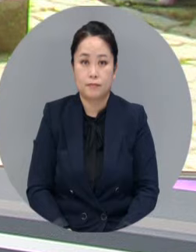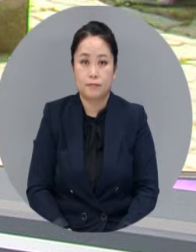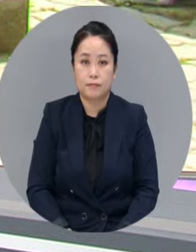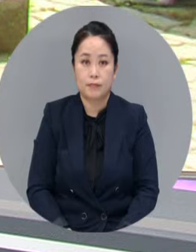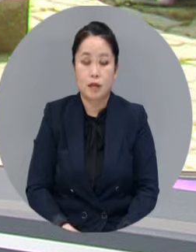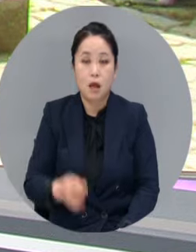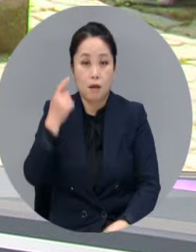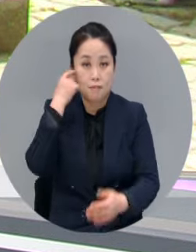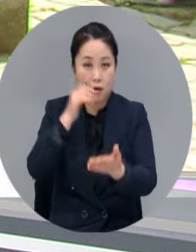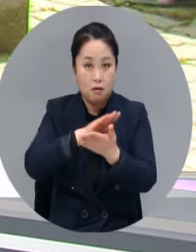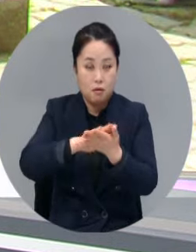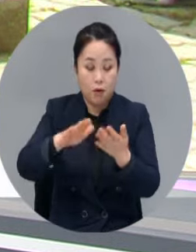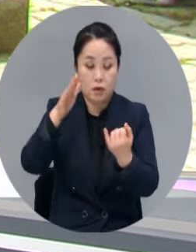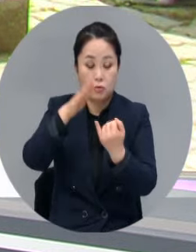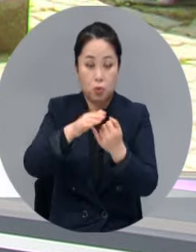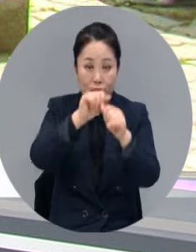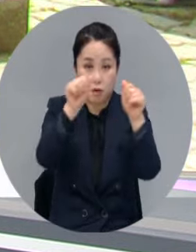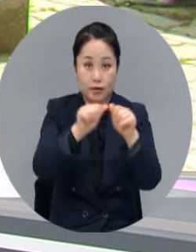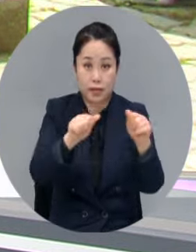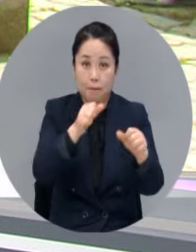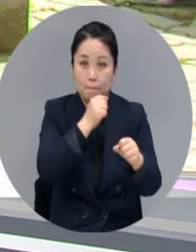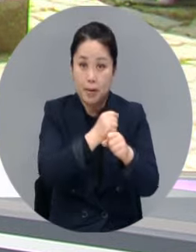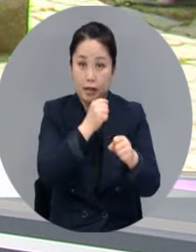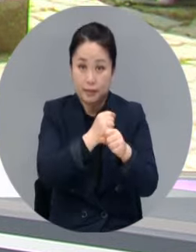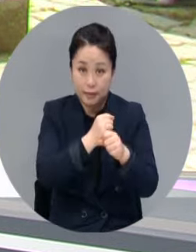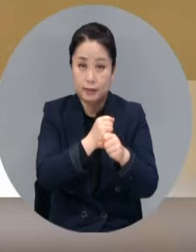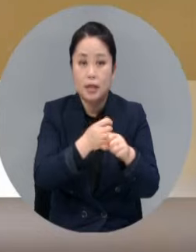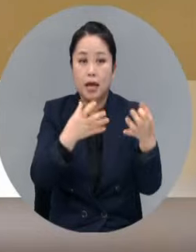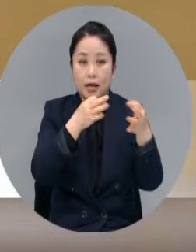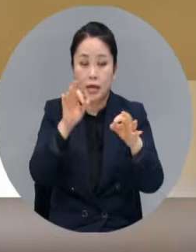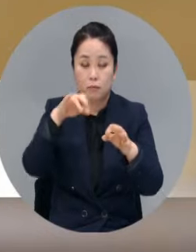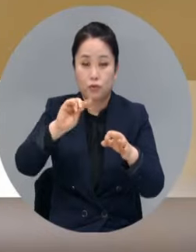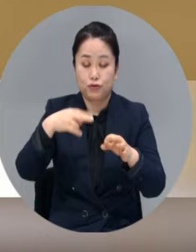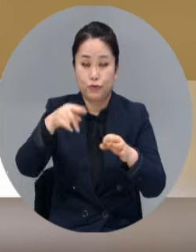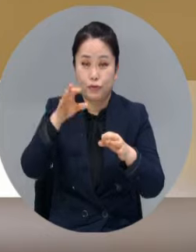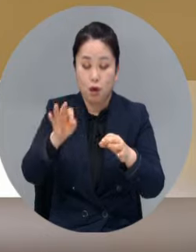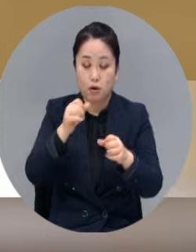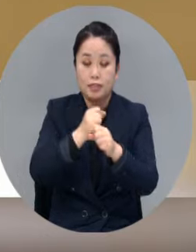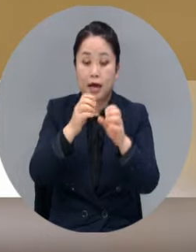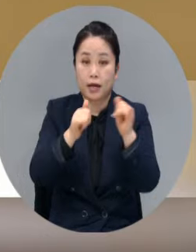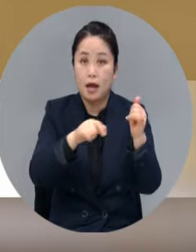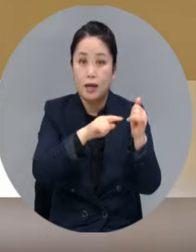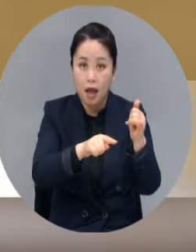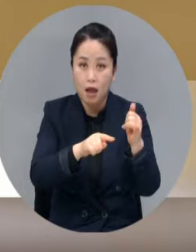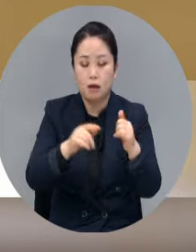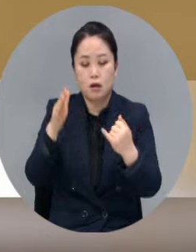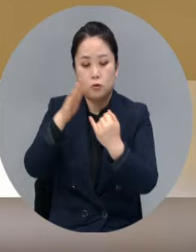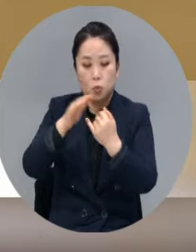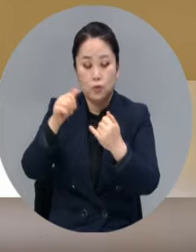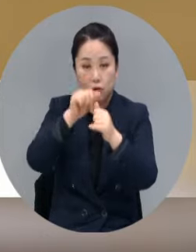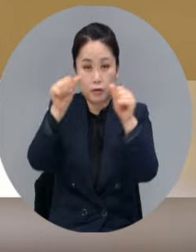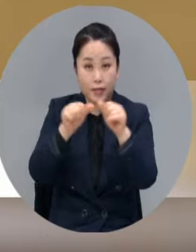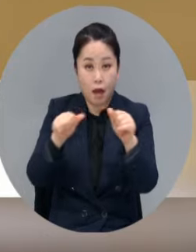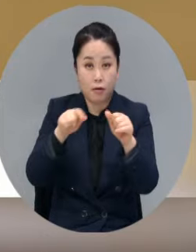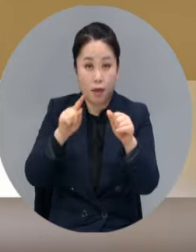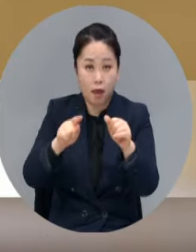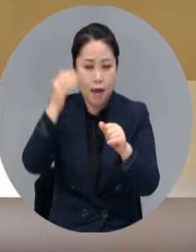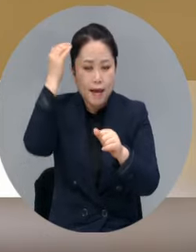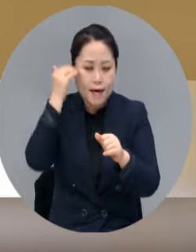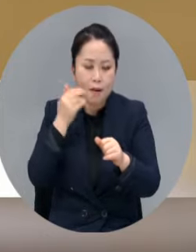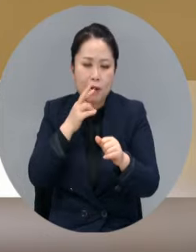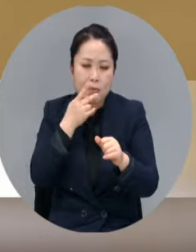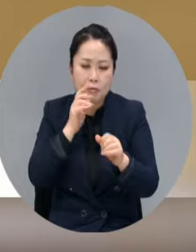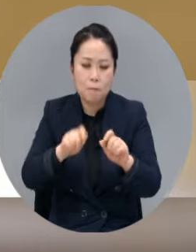네 이런 가운데 평화의 소녀상을 제작한 김은성 작가가 소녀상의 검정 봉지를 씌운 30대 남성을